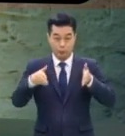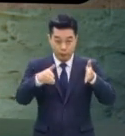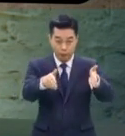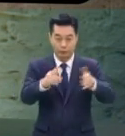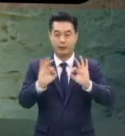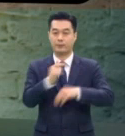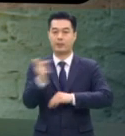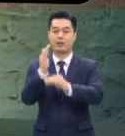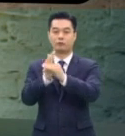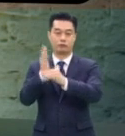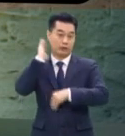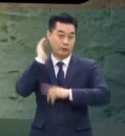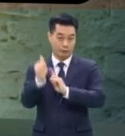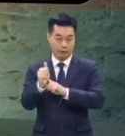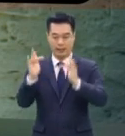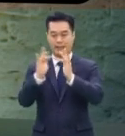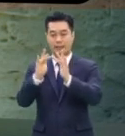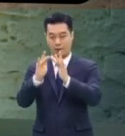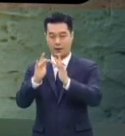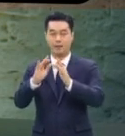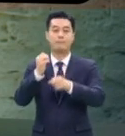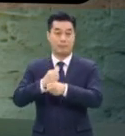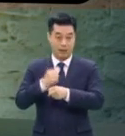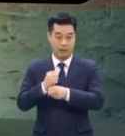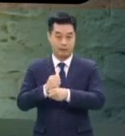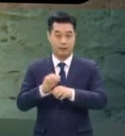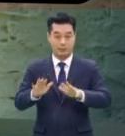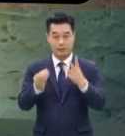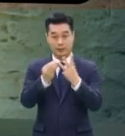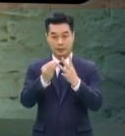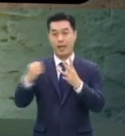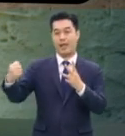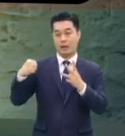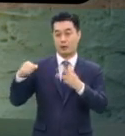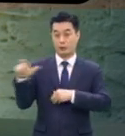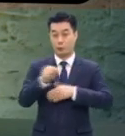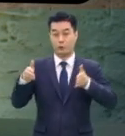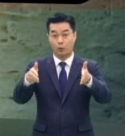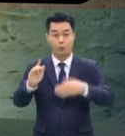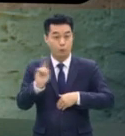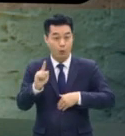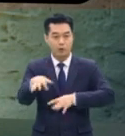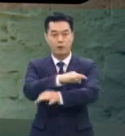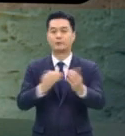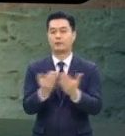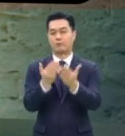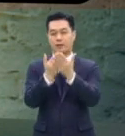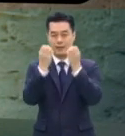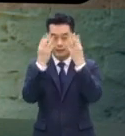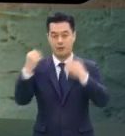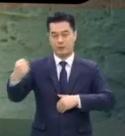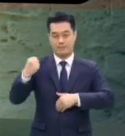인터넷 고속도로의 이어 에너지 9 속도로는 우리 경제 성장의 새로운 원동력이 될